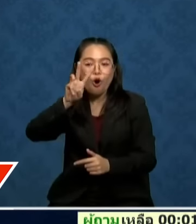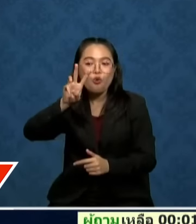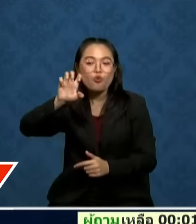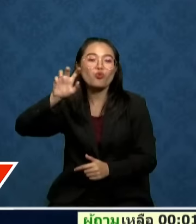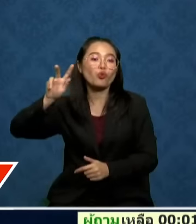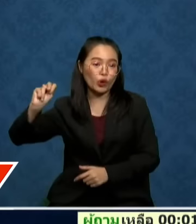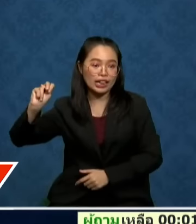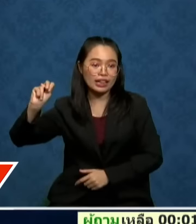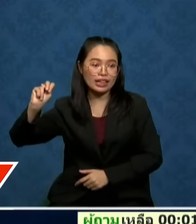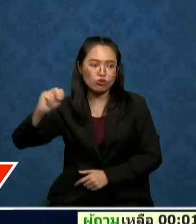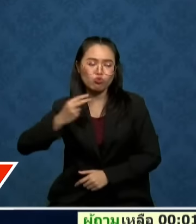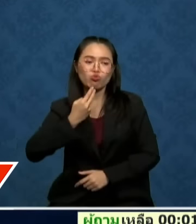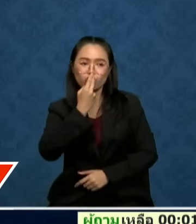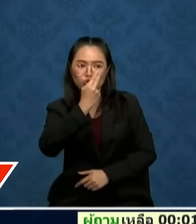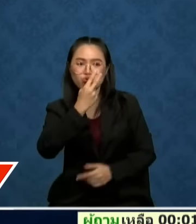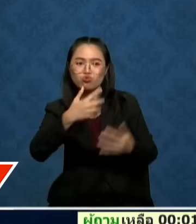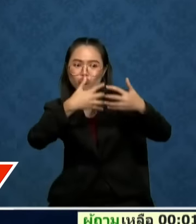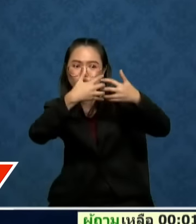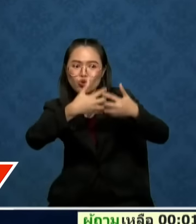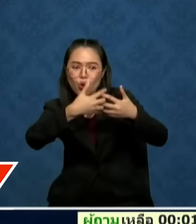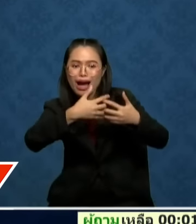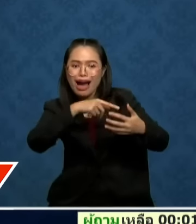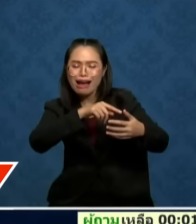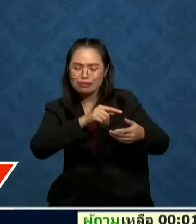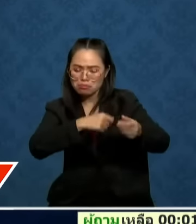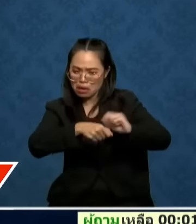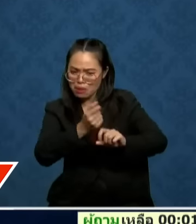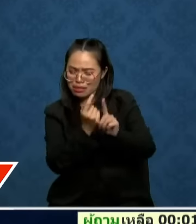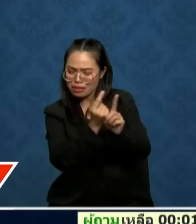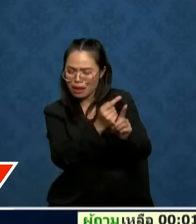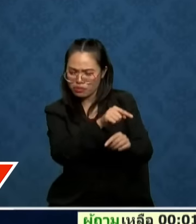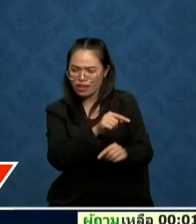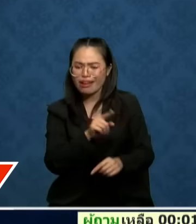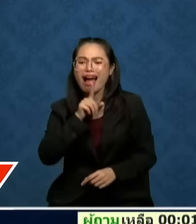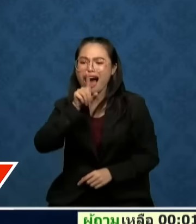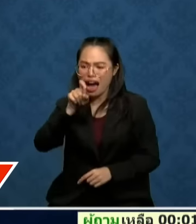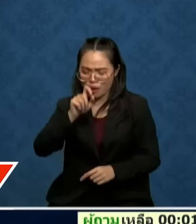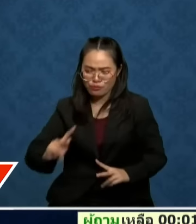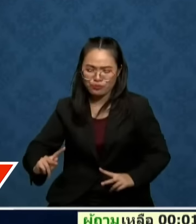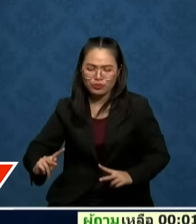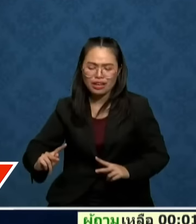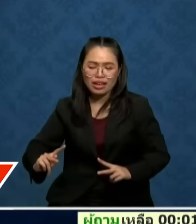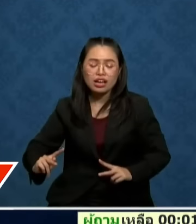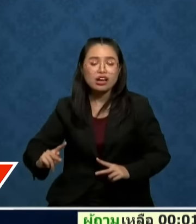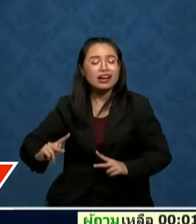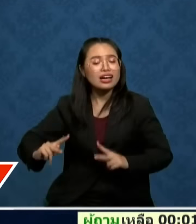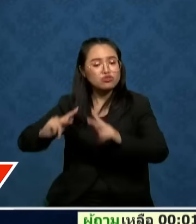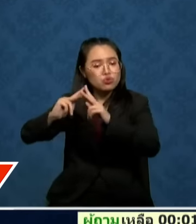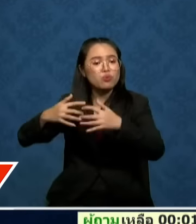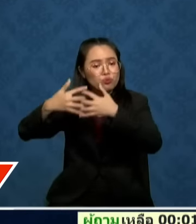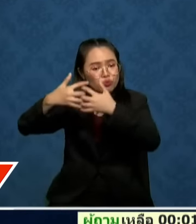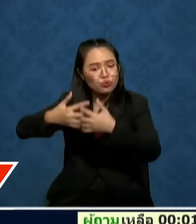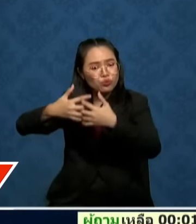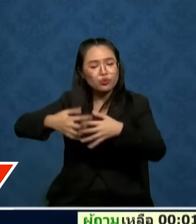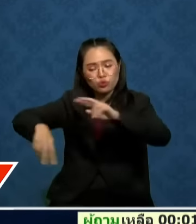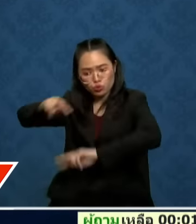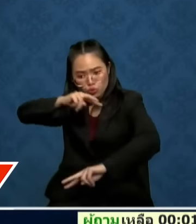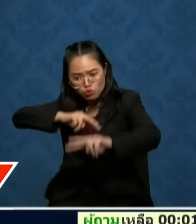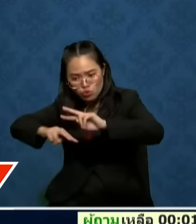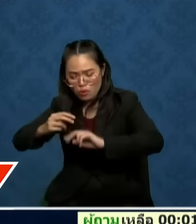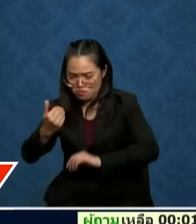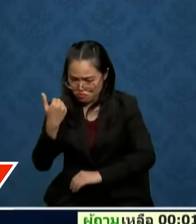มนตรีครับนี่เป็นหนึ่งในคำสั่งการผมย้ำอีกครั้งนะของท่านนายกท่านได้ตรวจสอบเรื่องพวกนี้เพิ่มเติมหรือไม่โดยสรุปแล้วการปล่อยให้มีการทำโรงงานแบบนี้